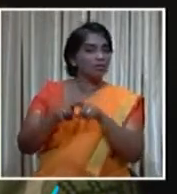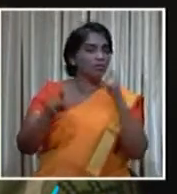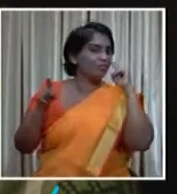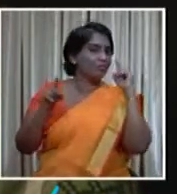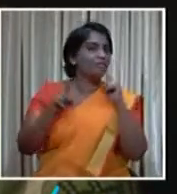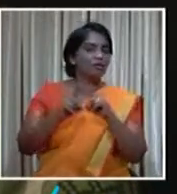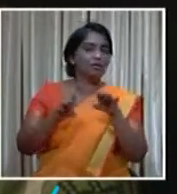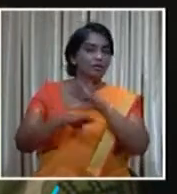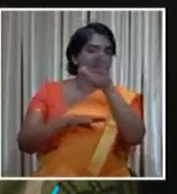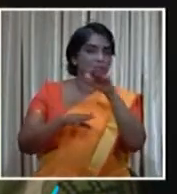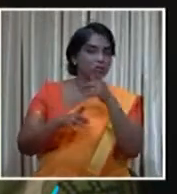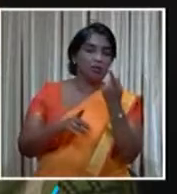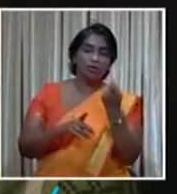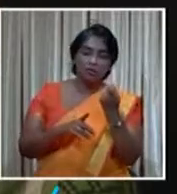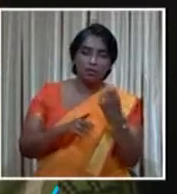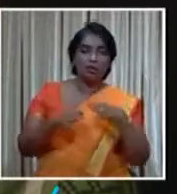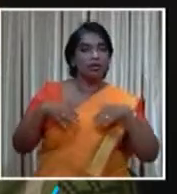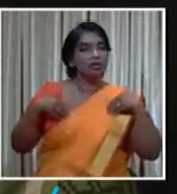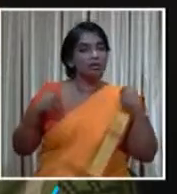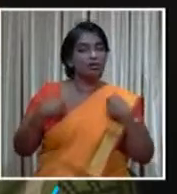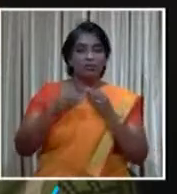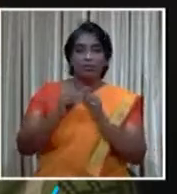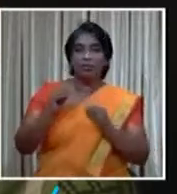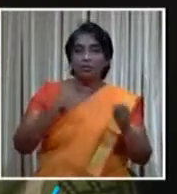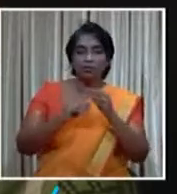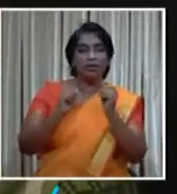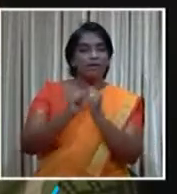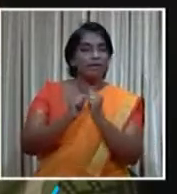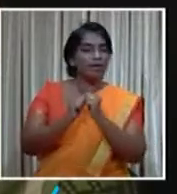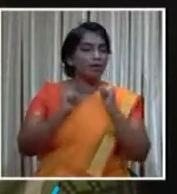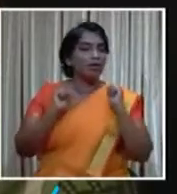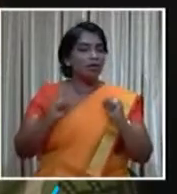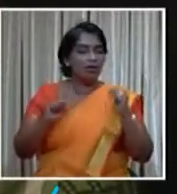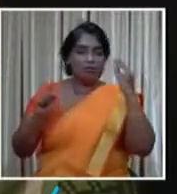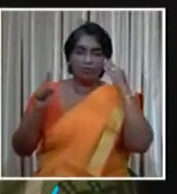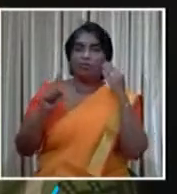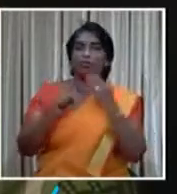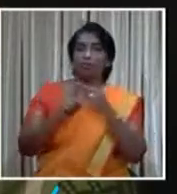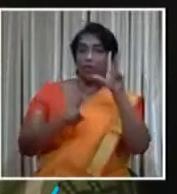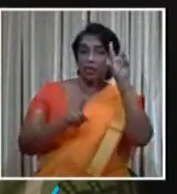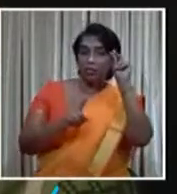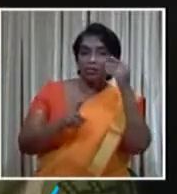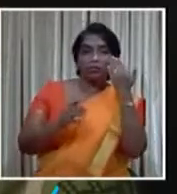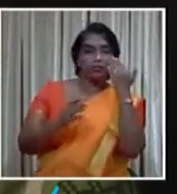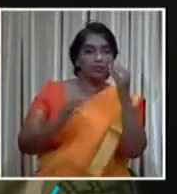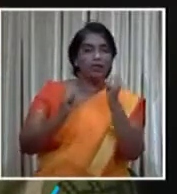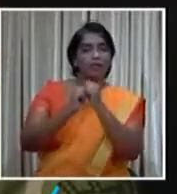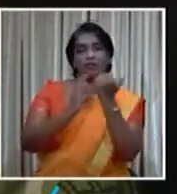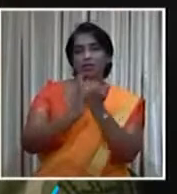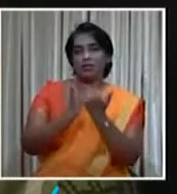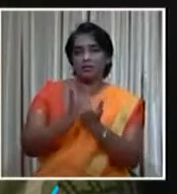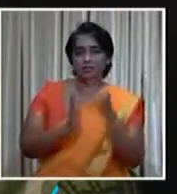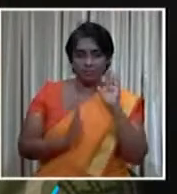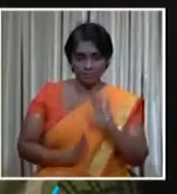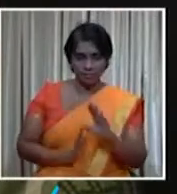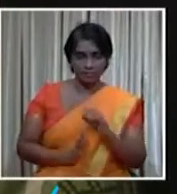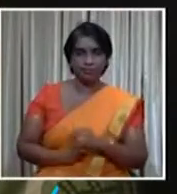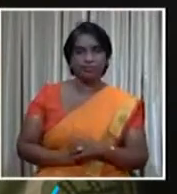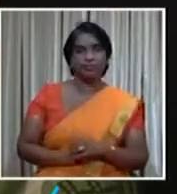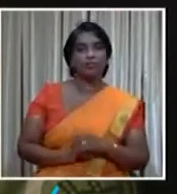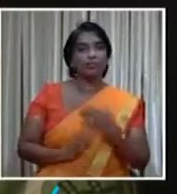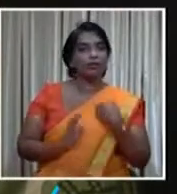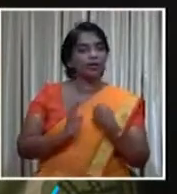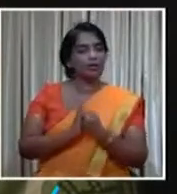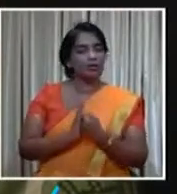වන සමාජ ආර්ථික සහ සෞඛ්‍ය උපාය මාර්ග කවරේද යන්න පිළිබඳව දැක්මක් සහ වැඩපිළිවෙලක් තිබෙනවා.